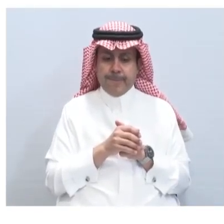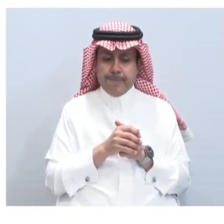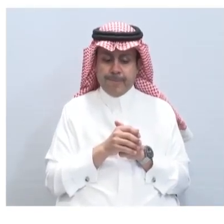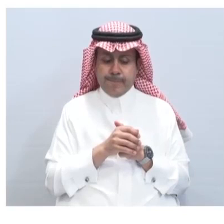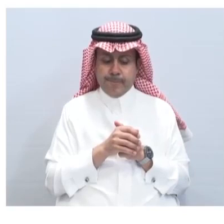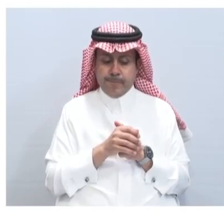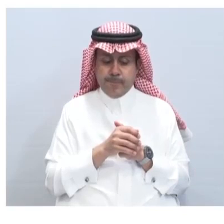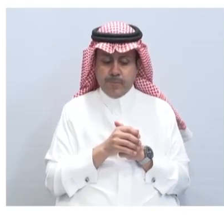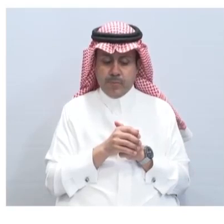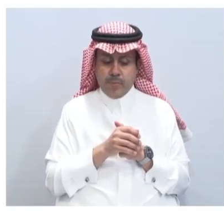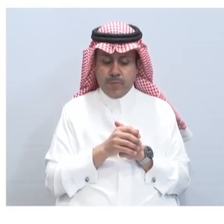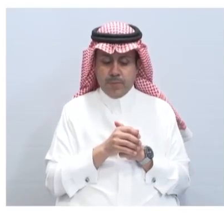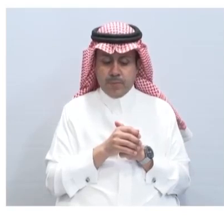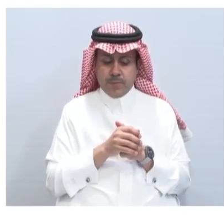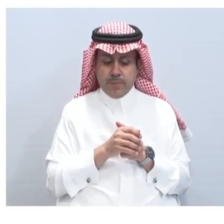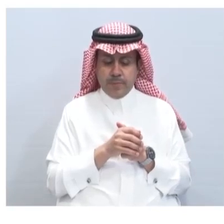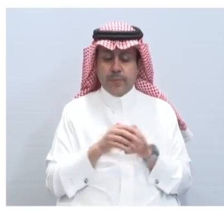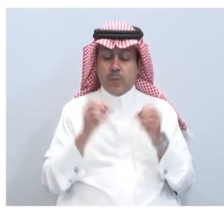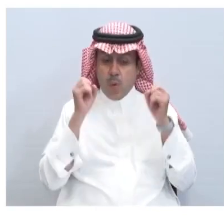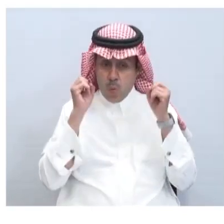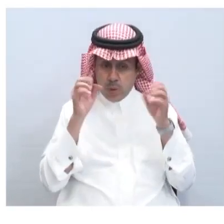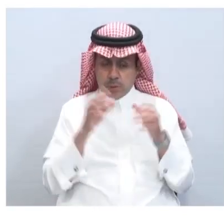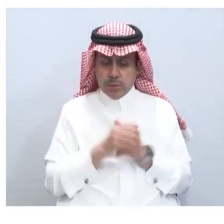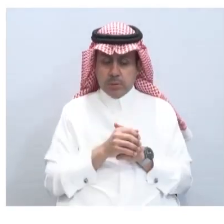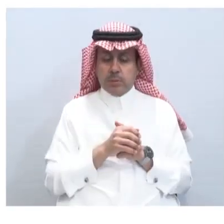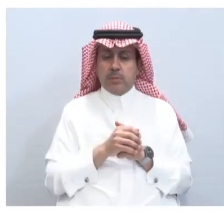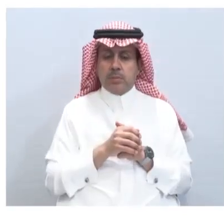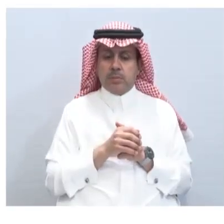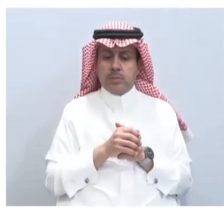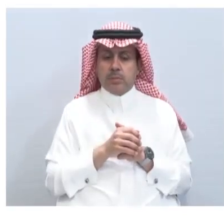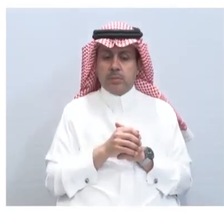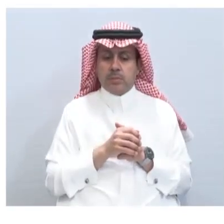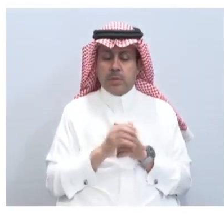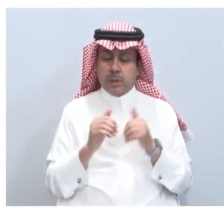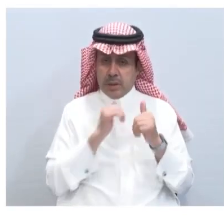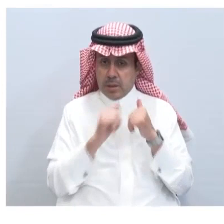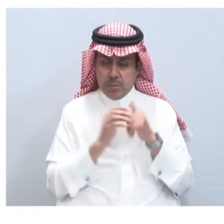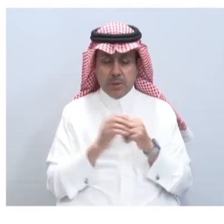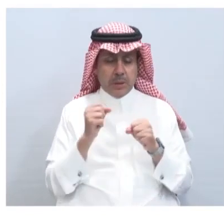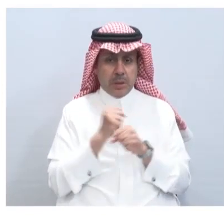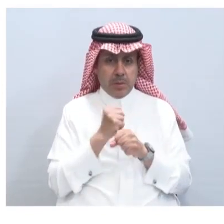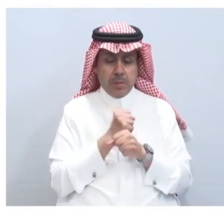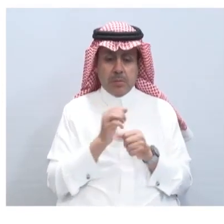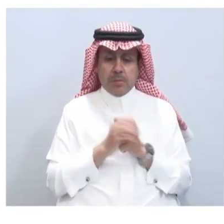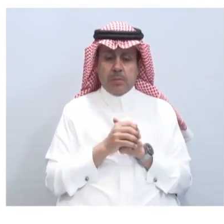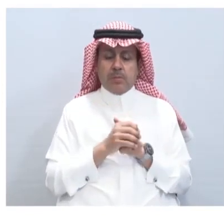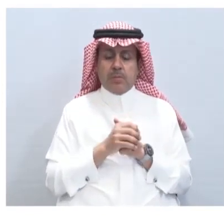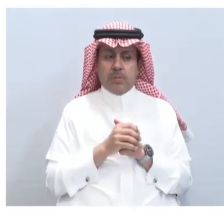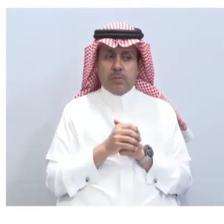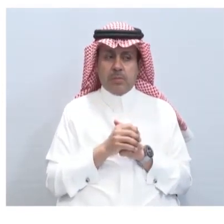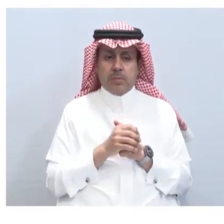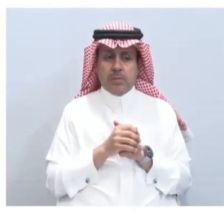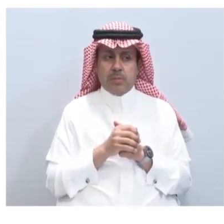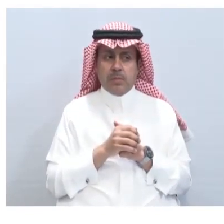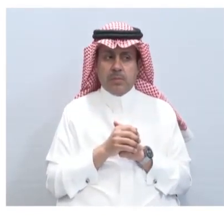ايضا يعني اكثر من مثلا طريقه او اكثر من تقوم بتطبيق هذه المهاره لو قمت بتطبيقها